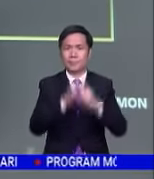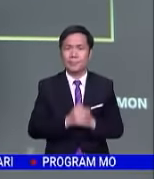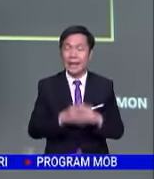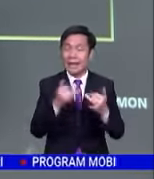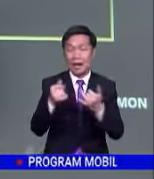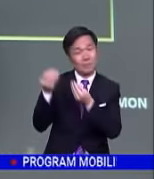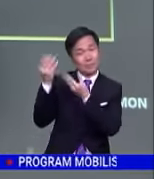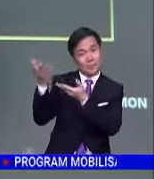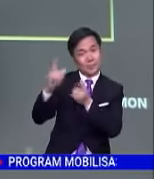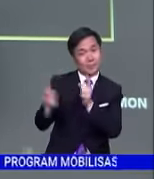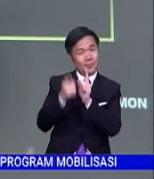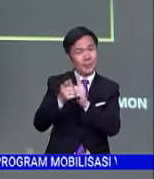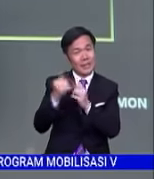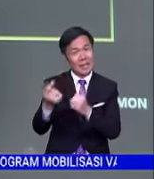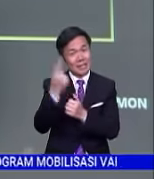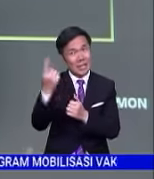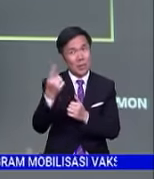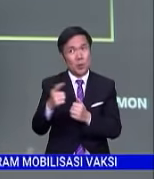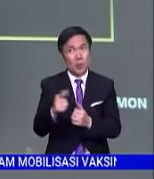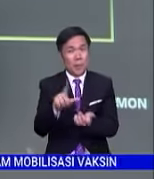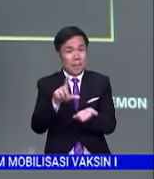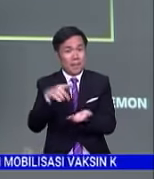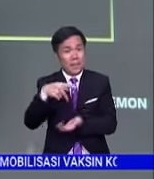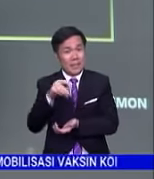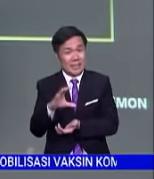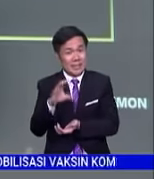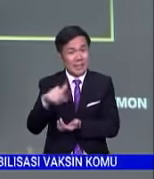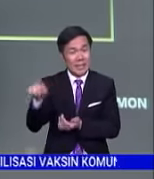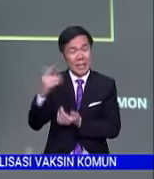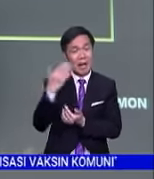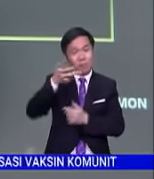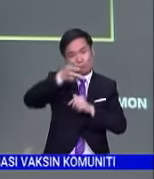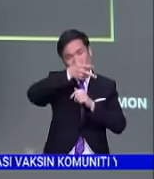Beliau berkata demikian dalam satu sidang media secara maya.